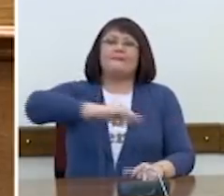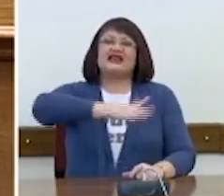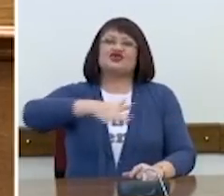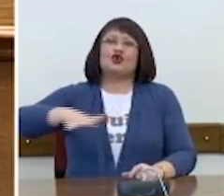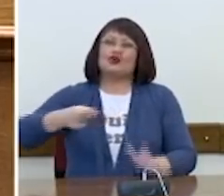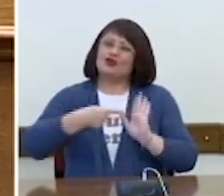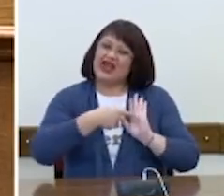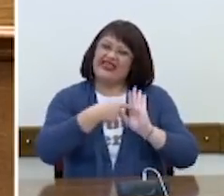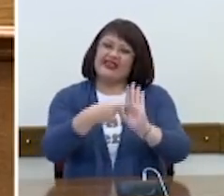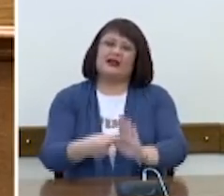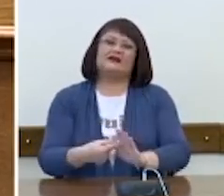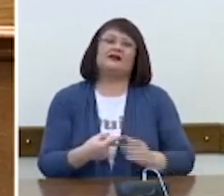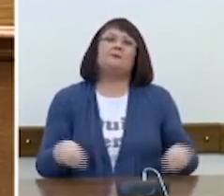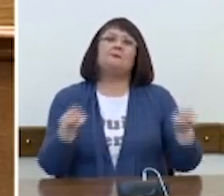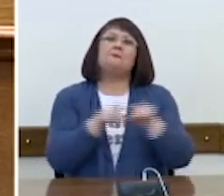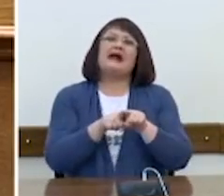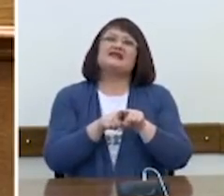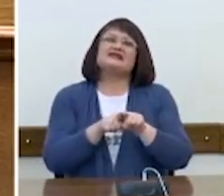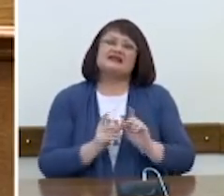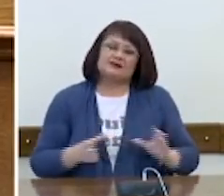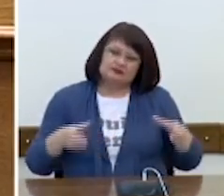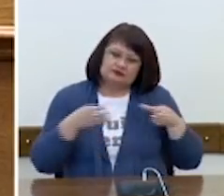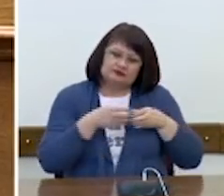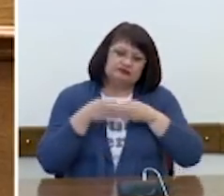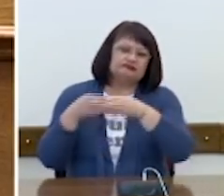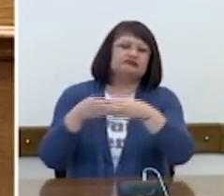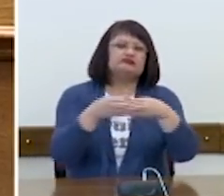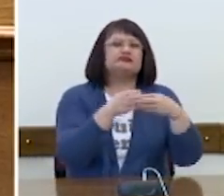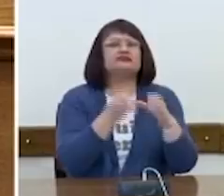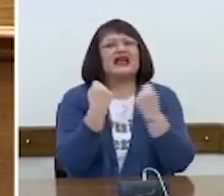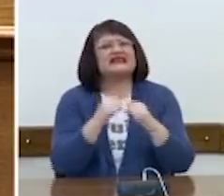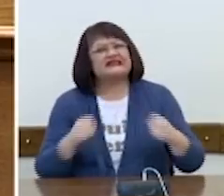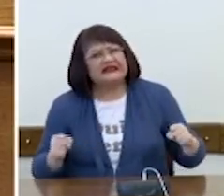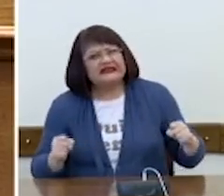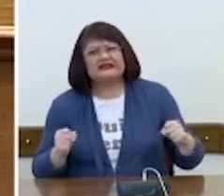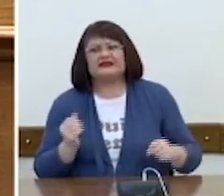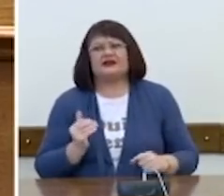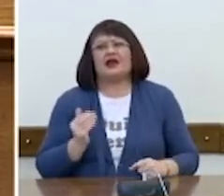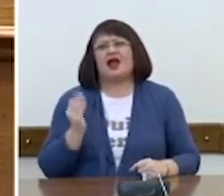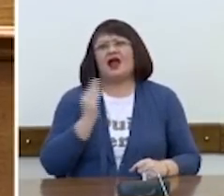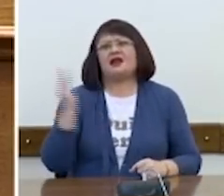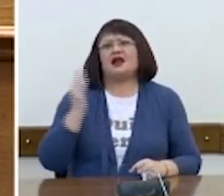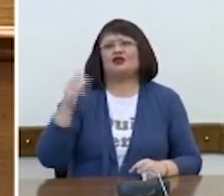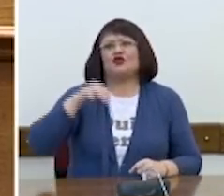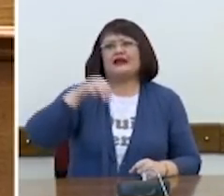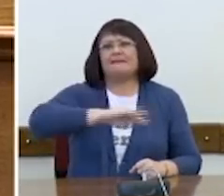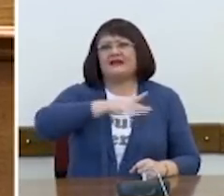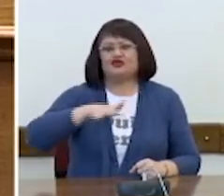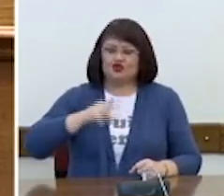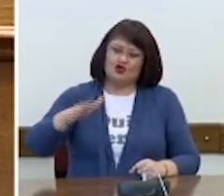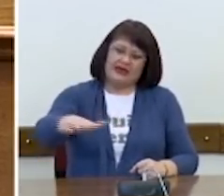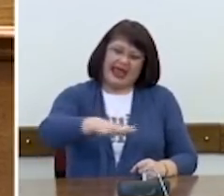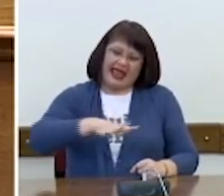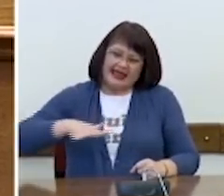κοινής συμμετοχής σε διμερείς ή πολυμερείς ασκήσεις στην Ανατολική Μεσόγειο και το Αιγαίο Πέλαγος. Τι άλλο